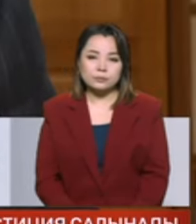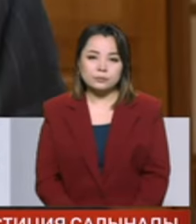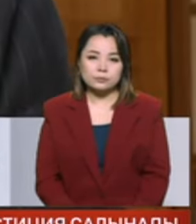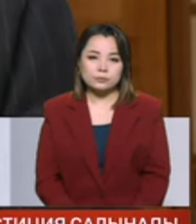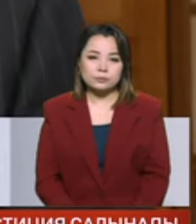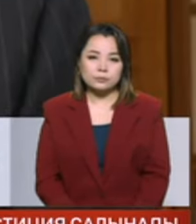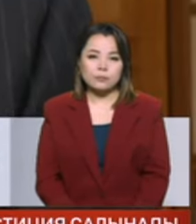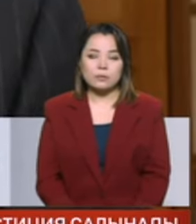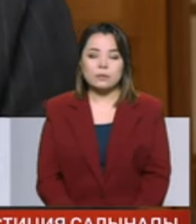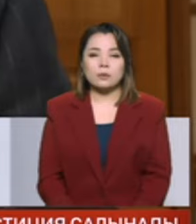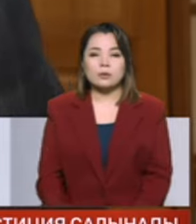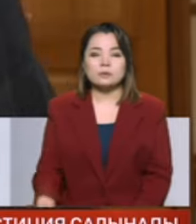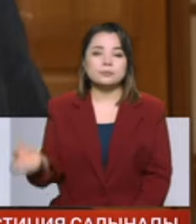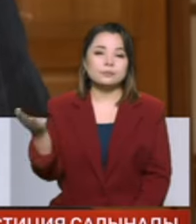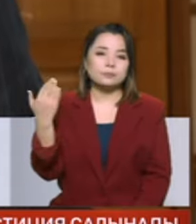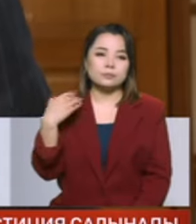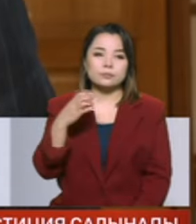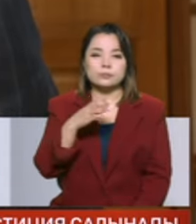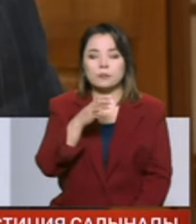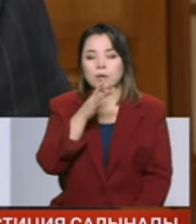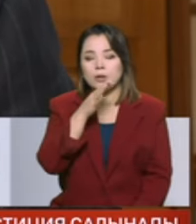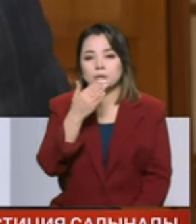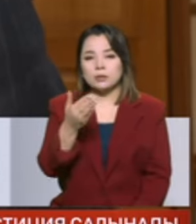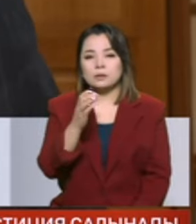Осы совет үкіметіне қарсы көтерілістер болды.